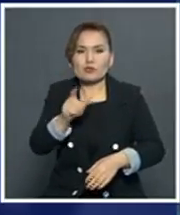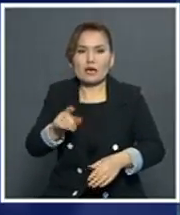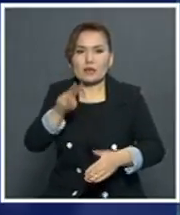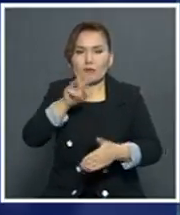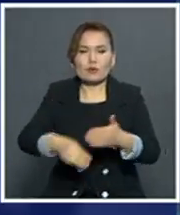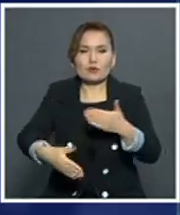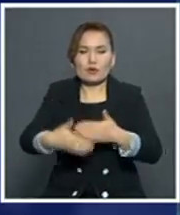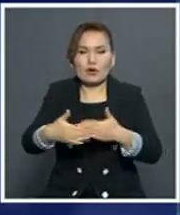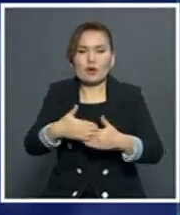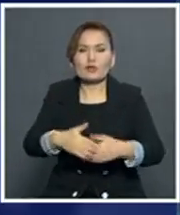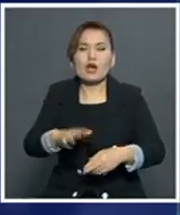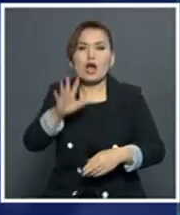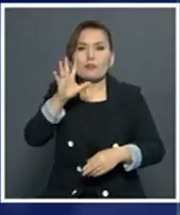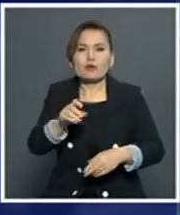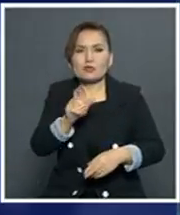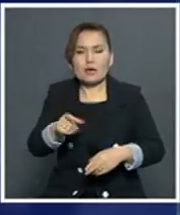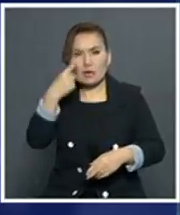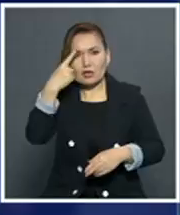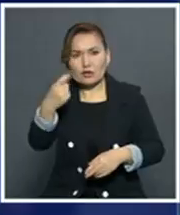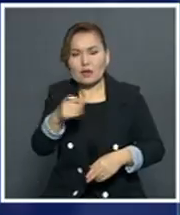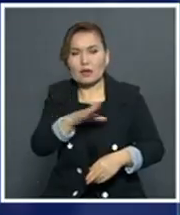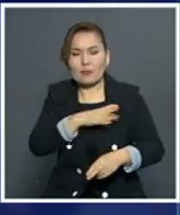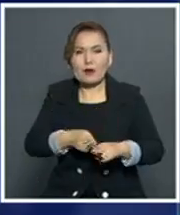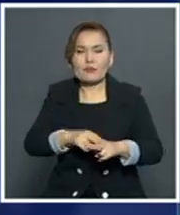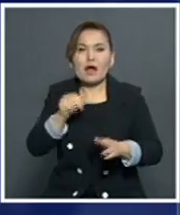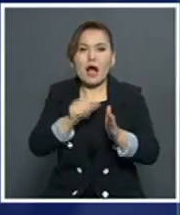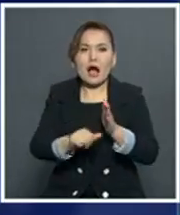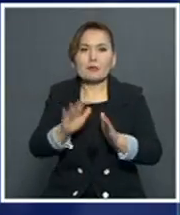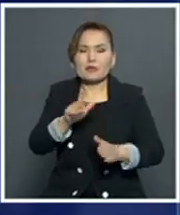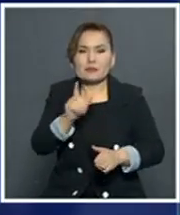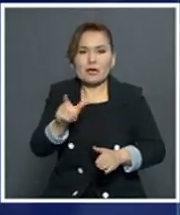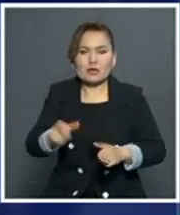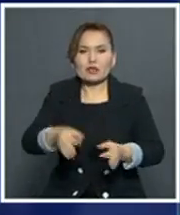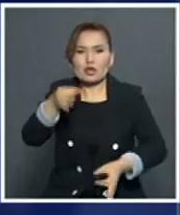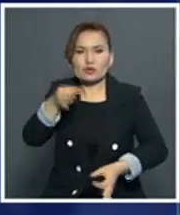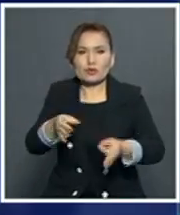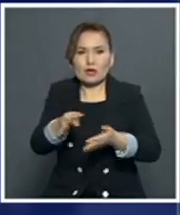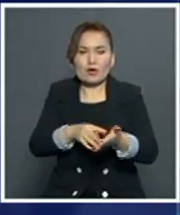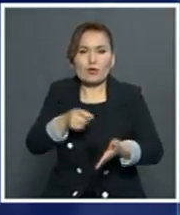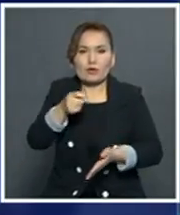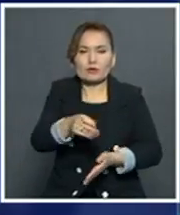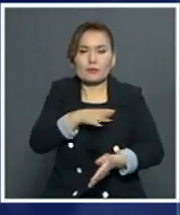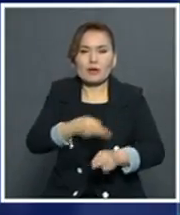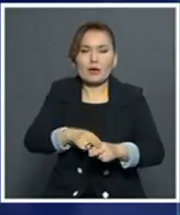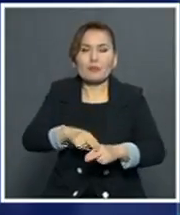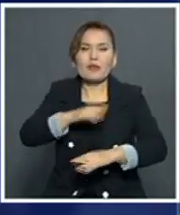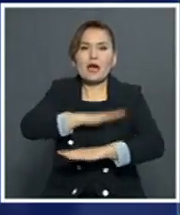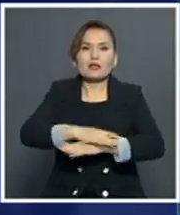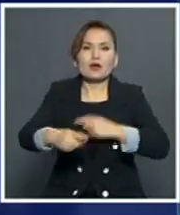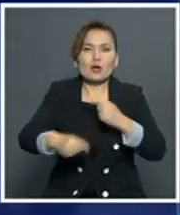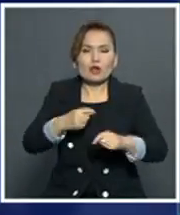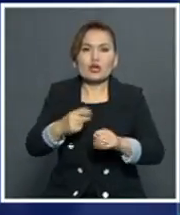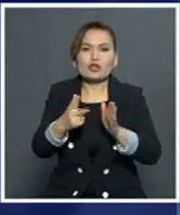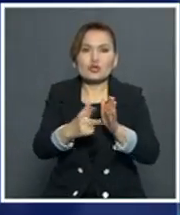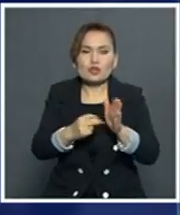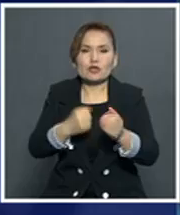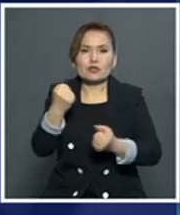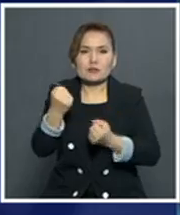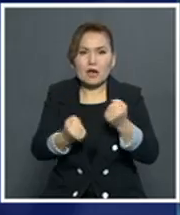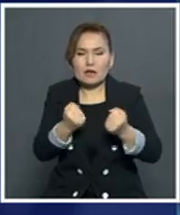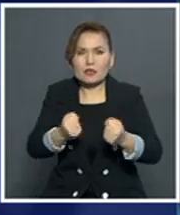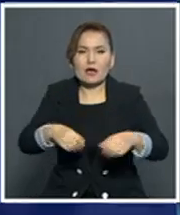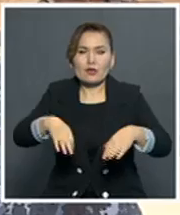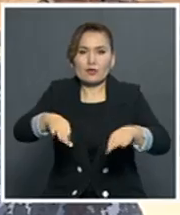салынған. Ал 500-ге жуық адамға ескерту жасалса, 65 азаматтың ісі сотқа кеткен. Сондай-ақ тәртіп бұзған 800-ден астам көлік айып